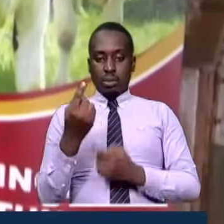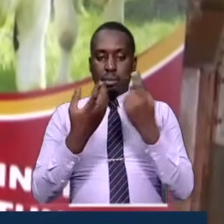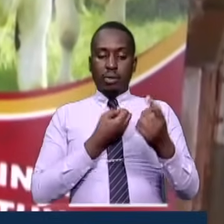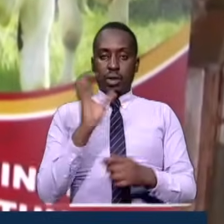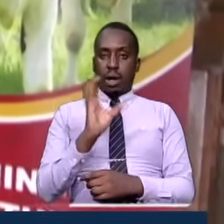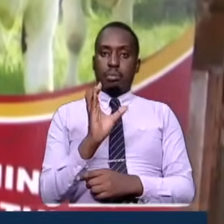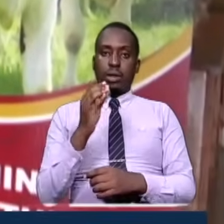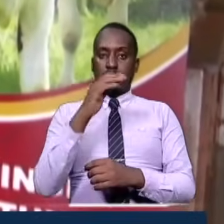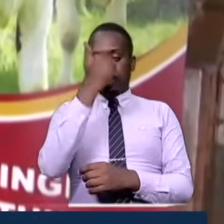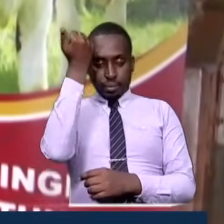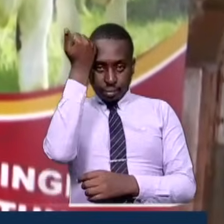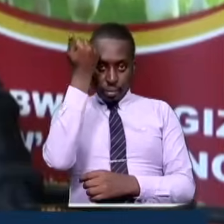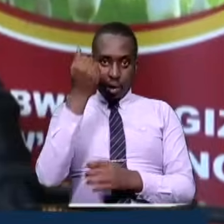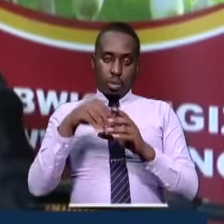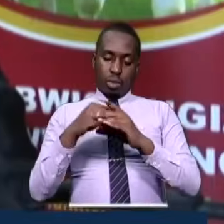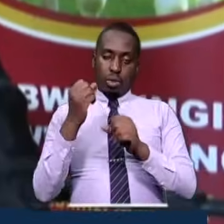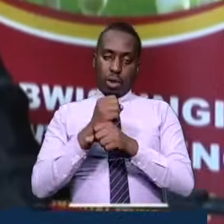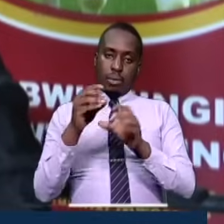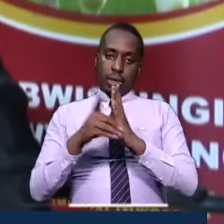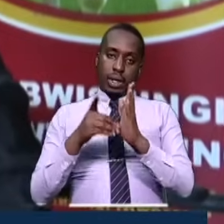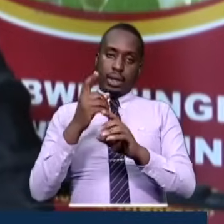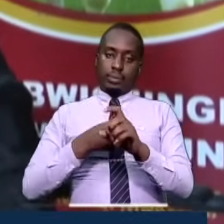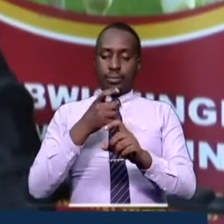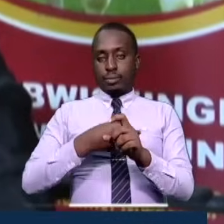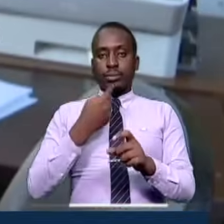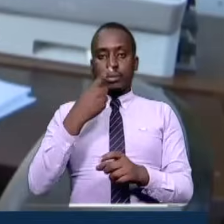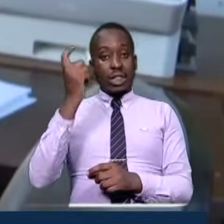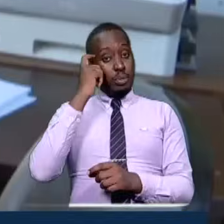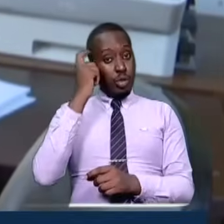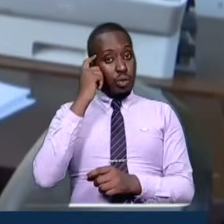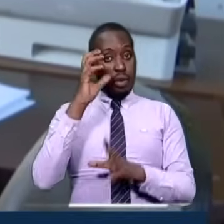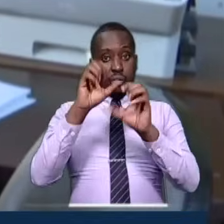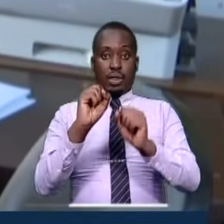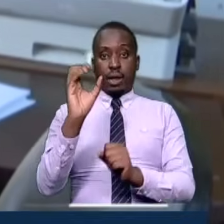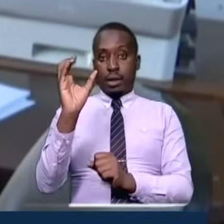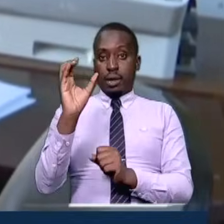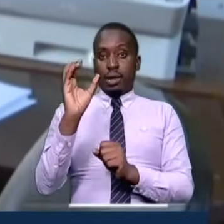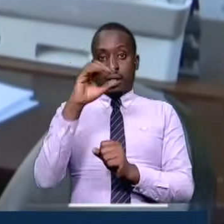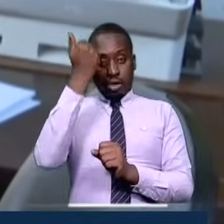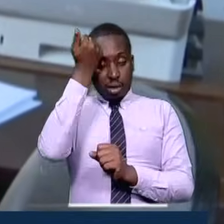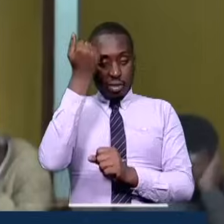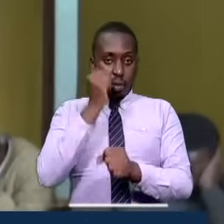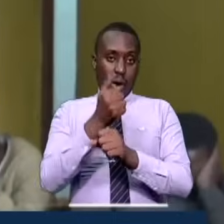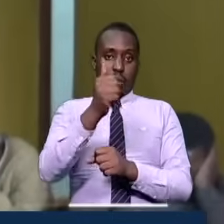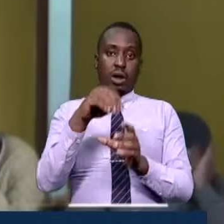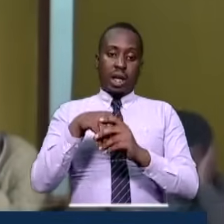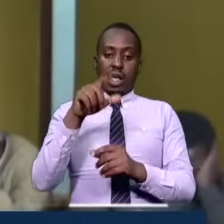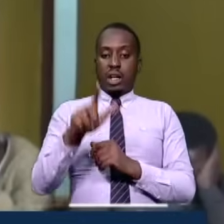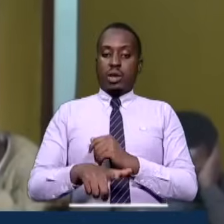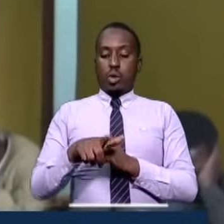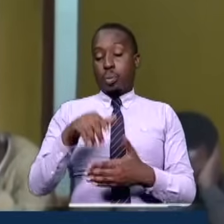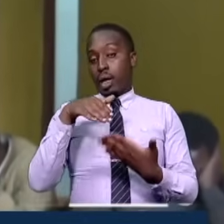sosiyete z'ubwishingizi zikorera mu karere ka Musanze bavuga ko imyumvire yo gufata ubwishingizi kuyikorera ikiri hasi abenshi